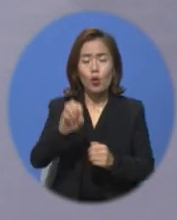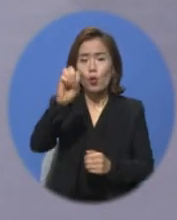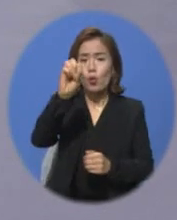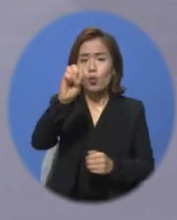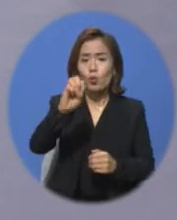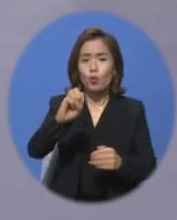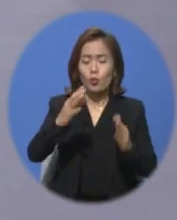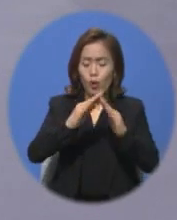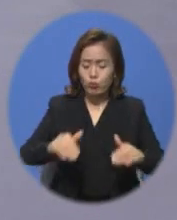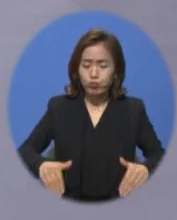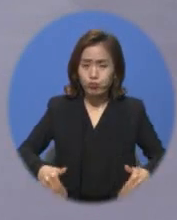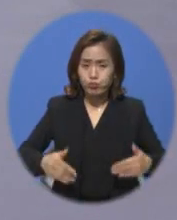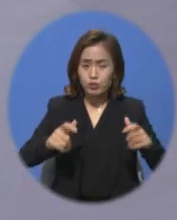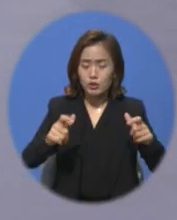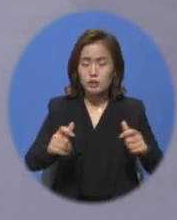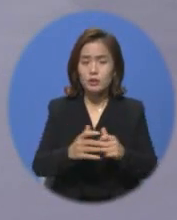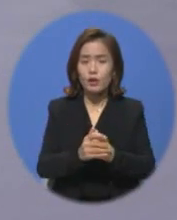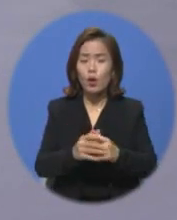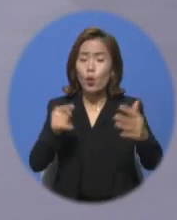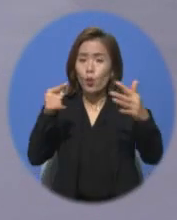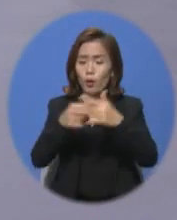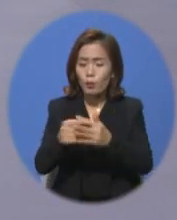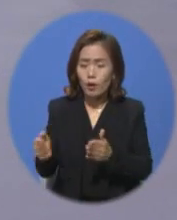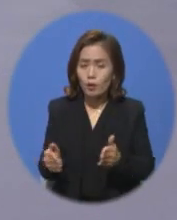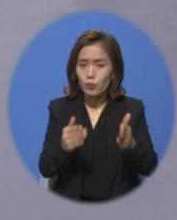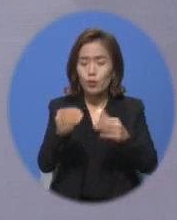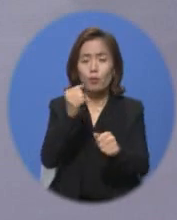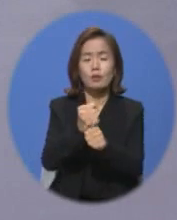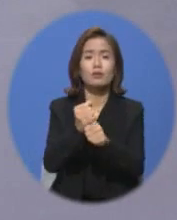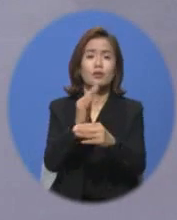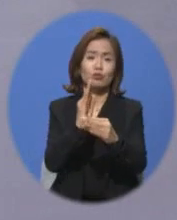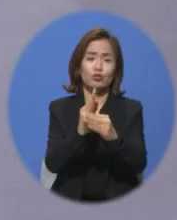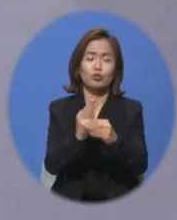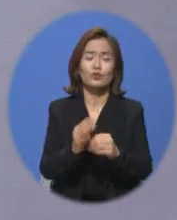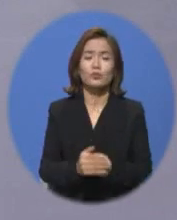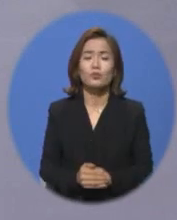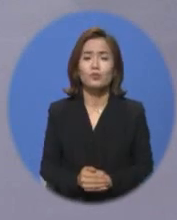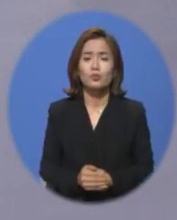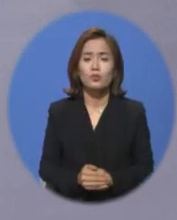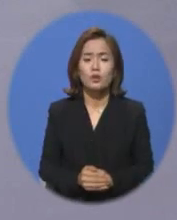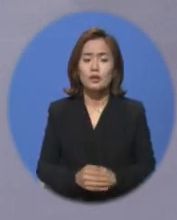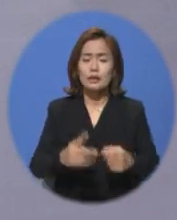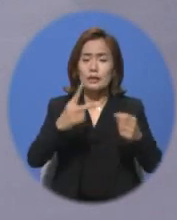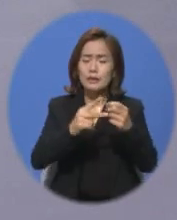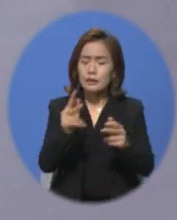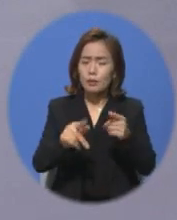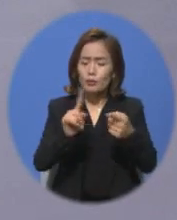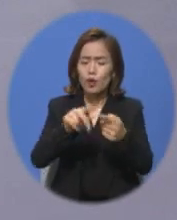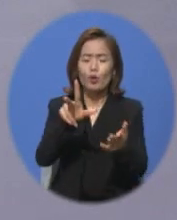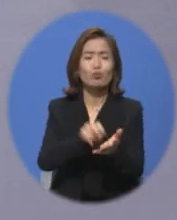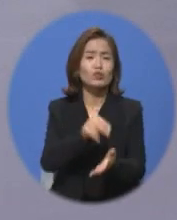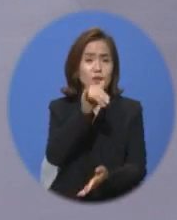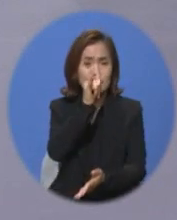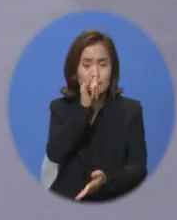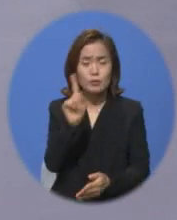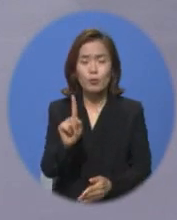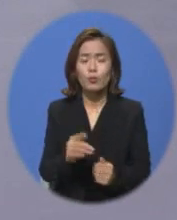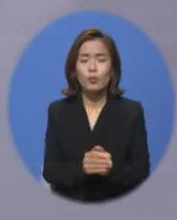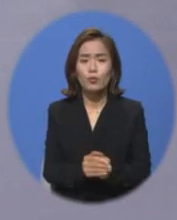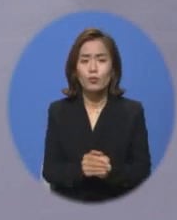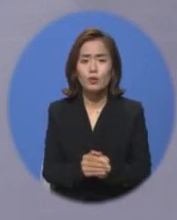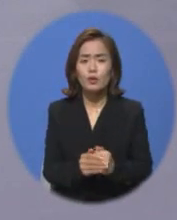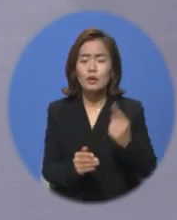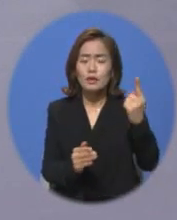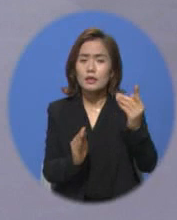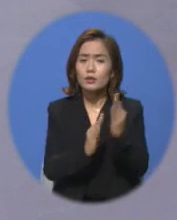1560억원규모의남북연결도로건설을포함한다양한계획이검토되고있습니다 .하지만두번째단계에는 어려움이있습니다.이를위해서